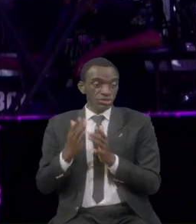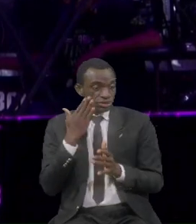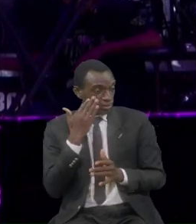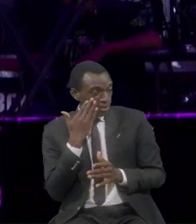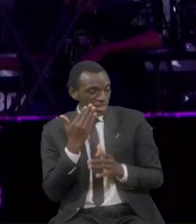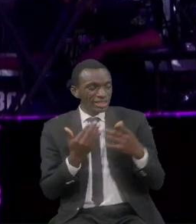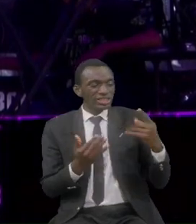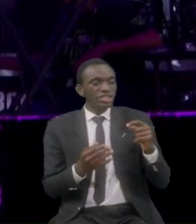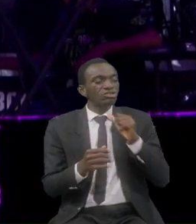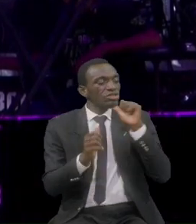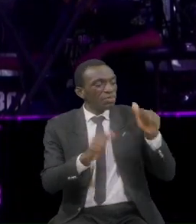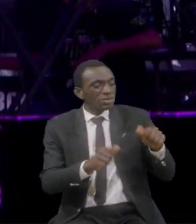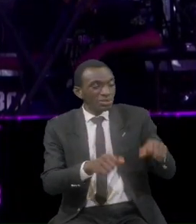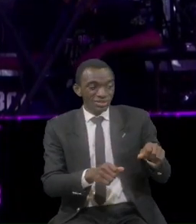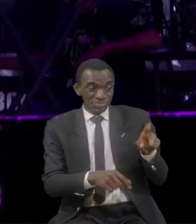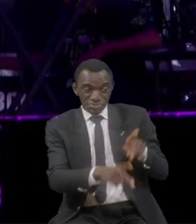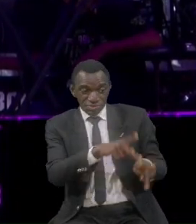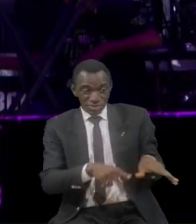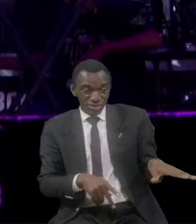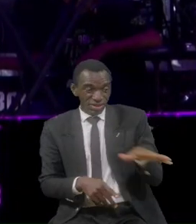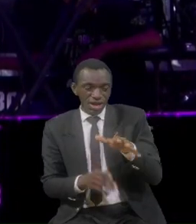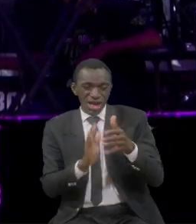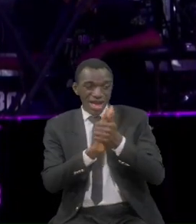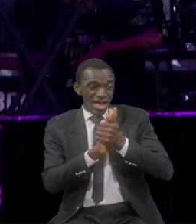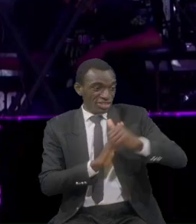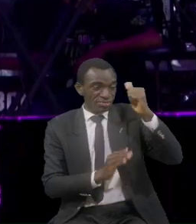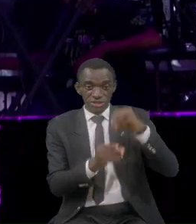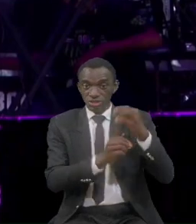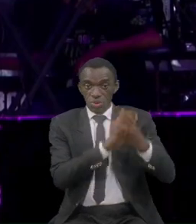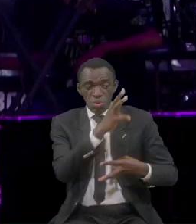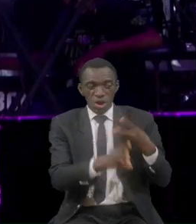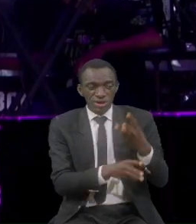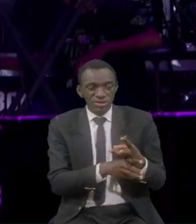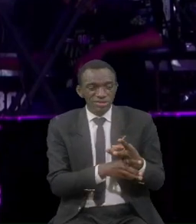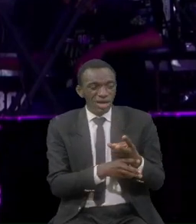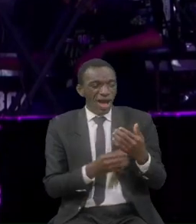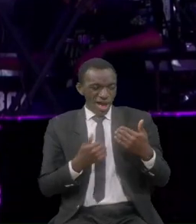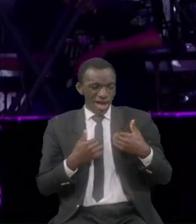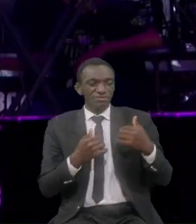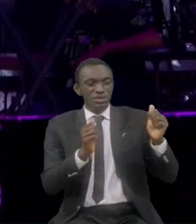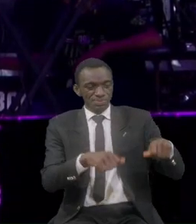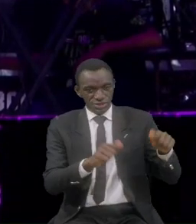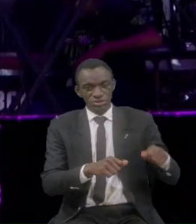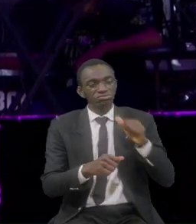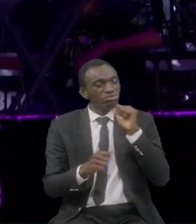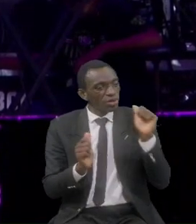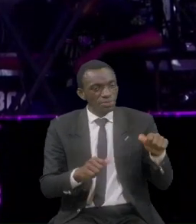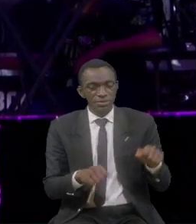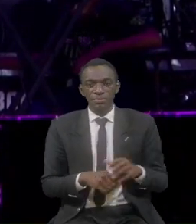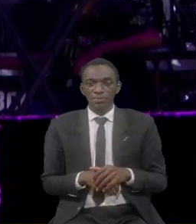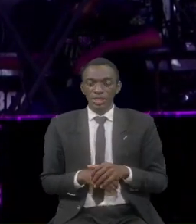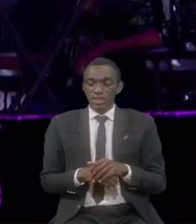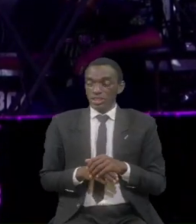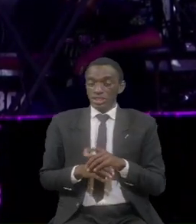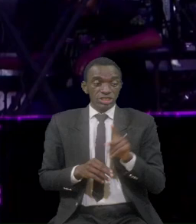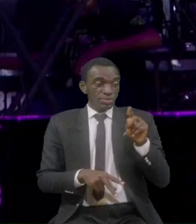experts in the world. Kanang pagka-imposible maski na ma-eksperto sa tibuok kalibutan. The impossibility in the psychologists of the